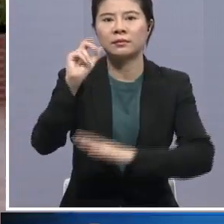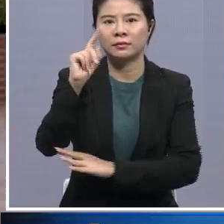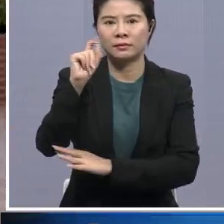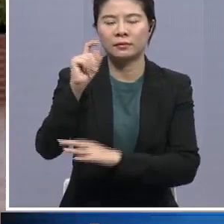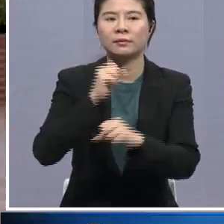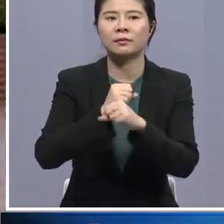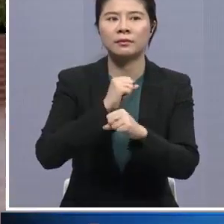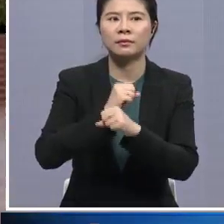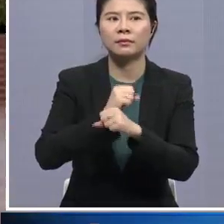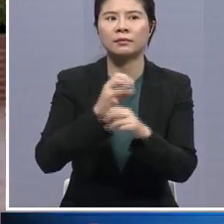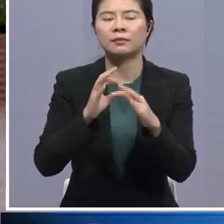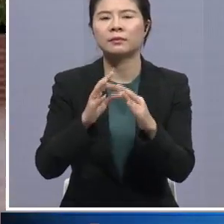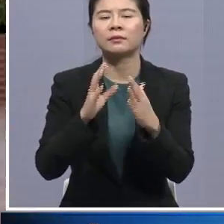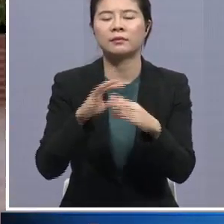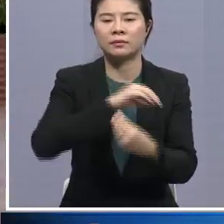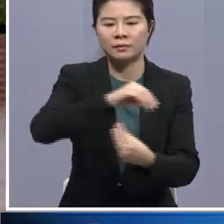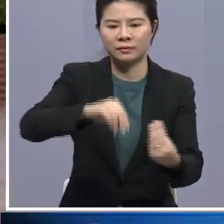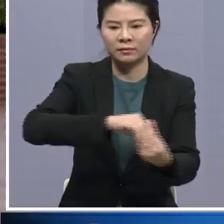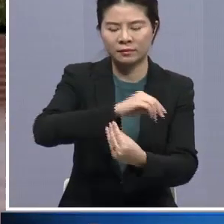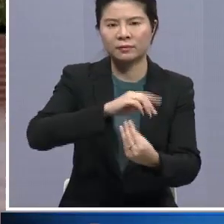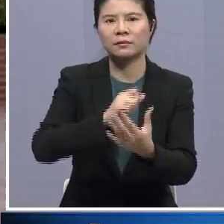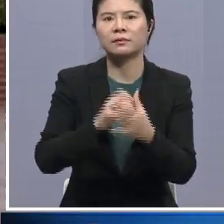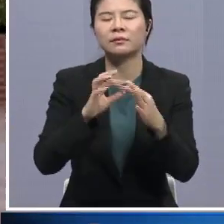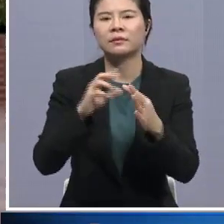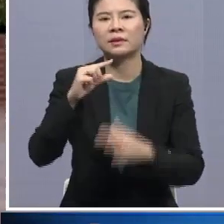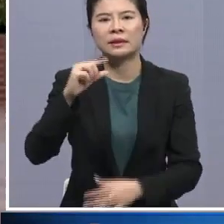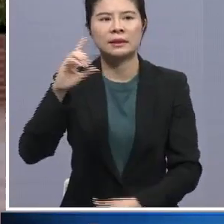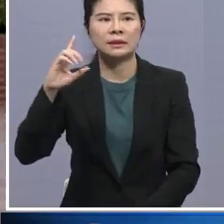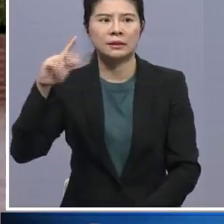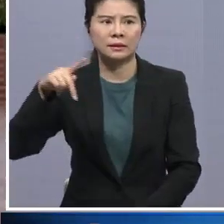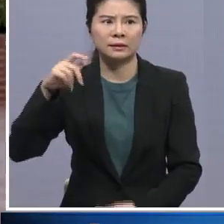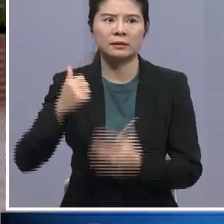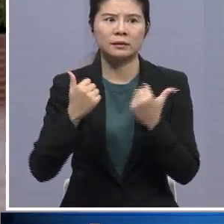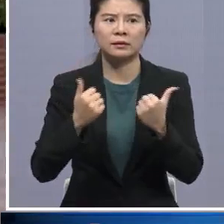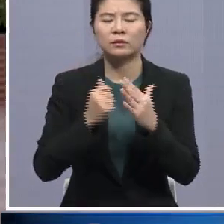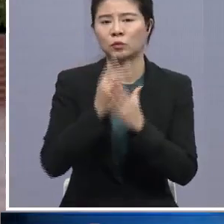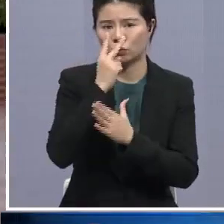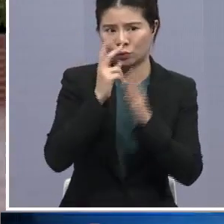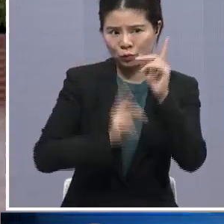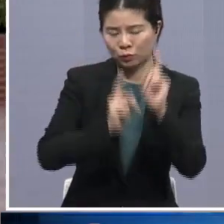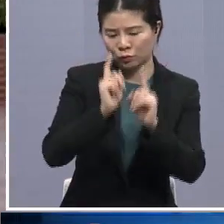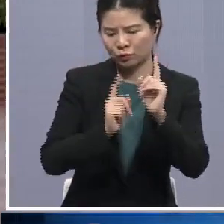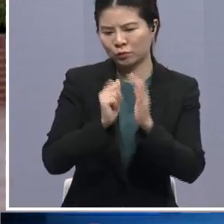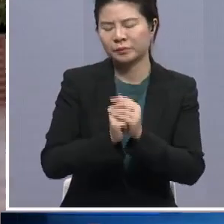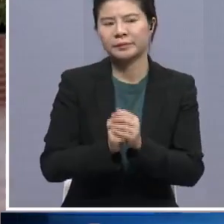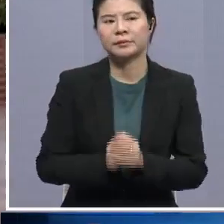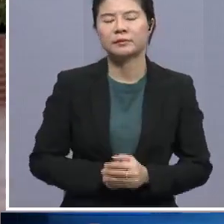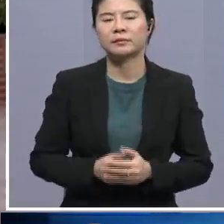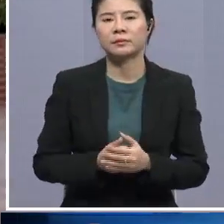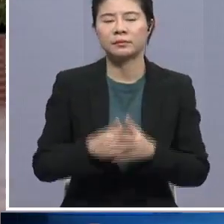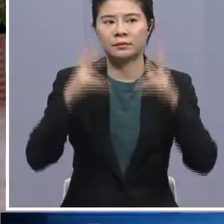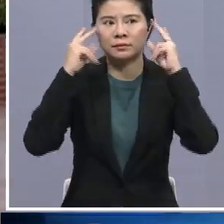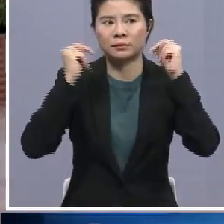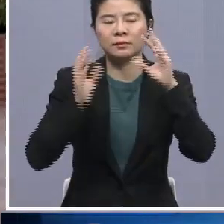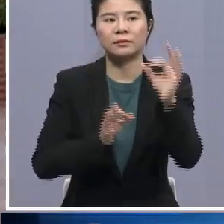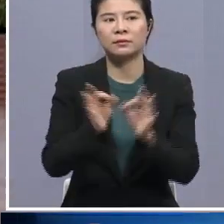การกอบกู้วิกฤตเศรษฐกิจไปเทียบกับเรื่องของ GDP อะไรเดี๋ยวไปดูสิประมาณแบบนั้นเลยเนี่ยนะครับเนี่ยครับท่านนายกชี้แจงผ่านท